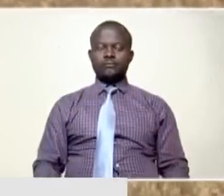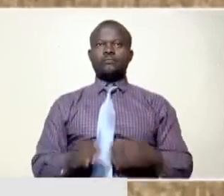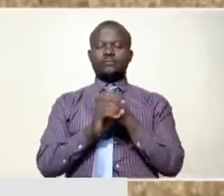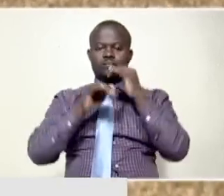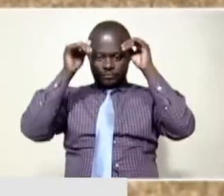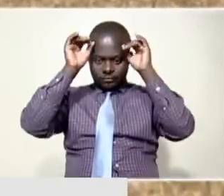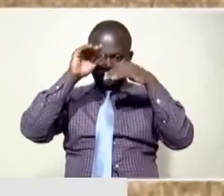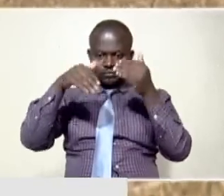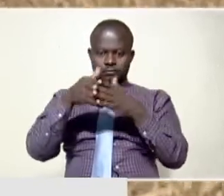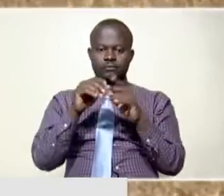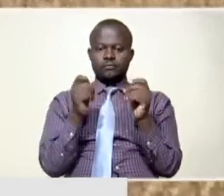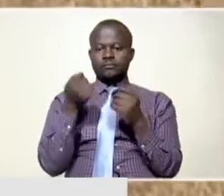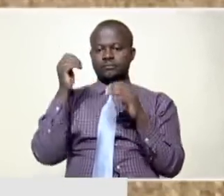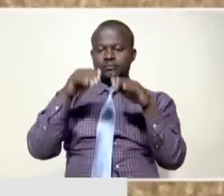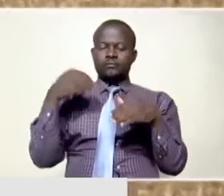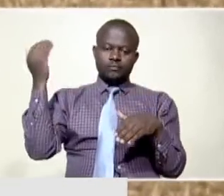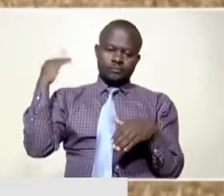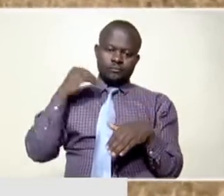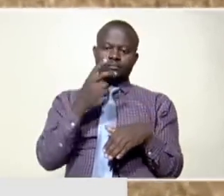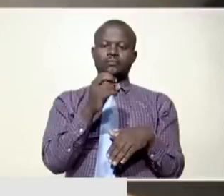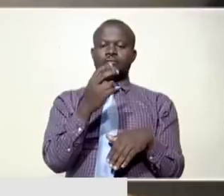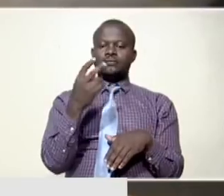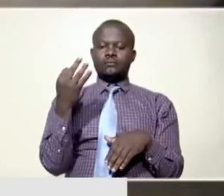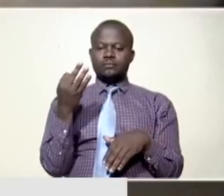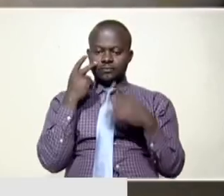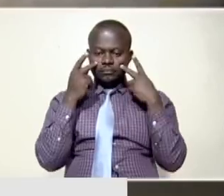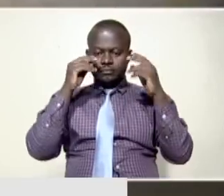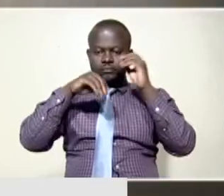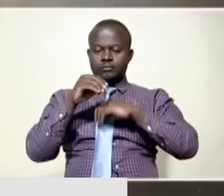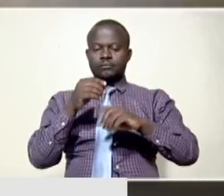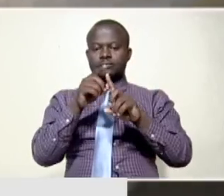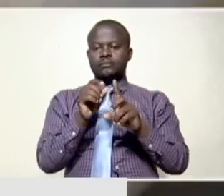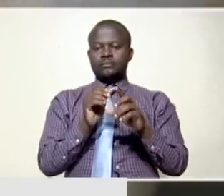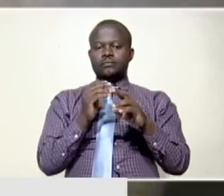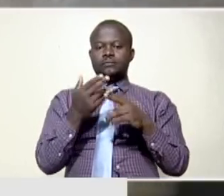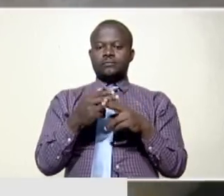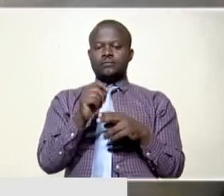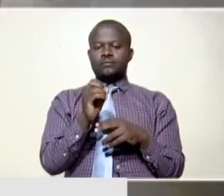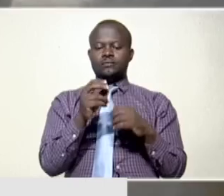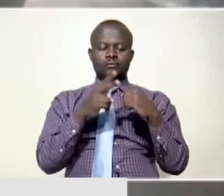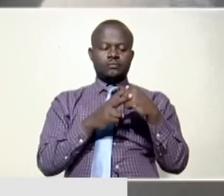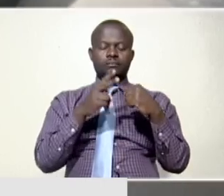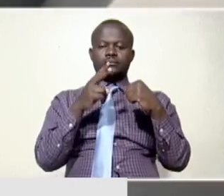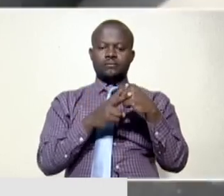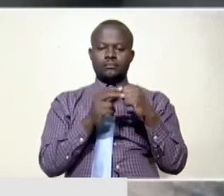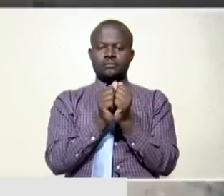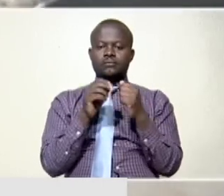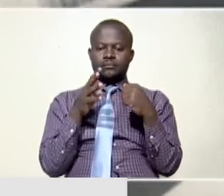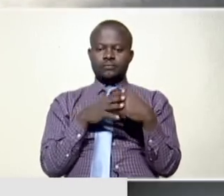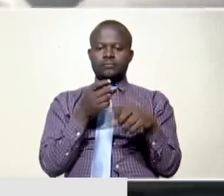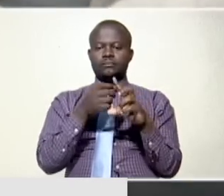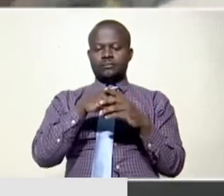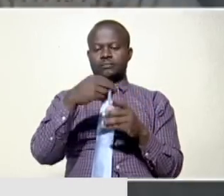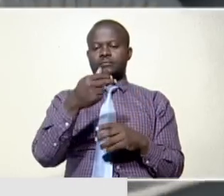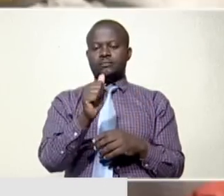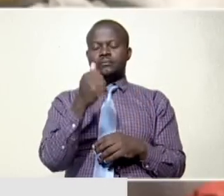Nyagatare mu gihembwe cy'ihinga gishize cya 2023b habonetse umusaruro w'umuceri ungana na toni 77,719 wavuye kuri